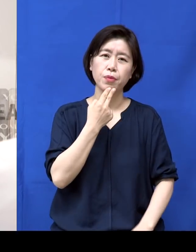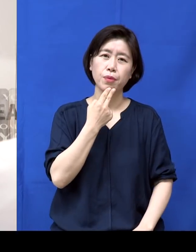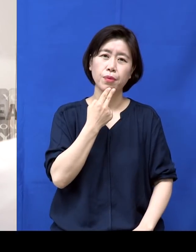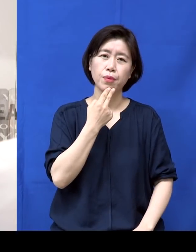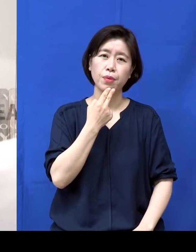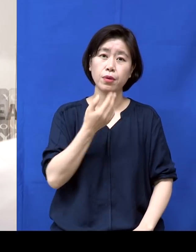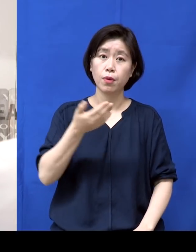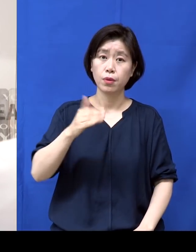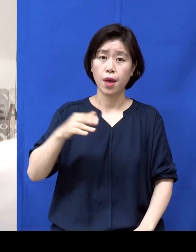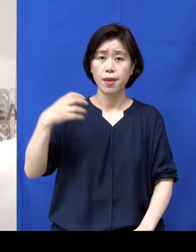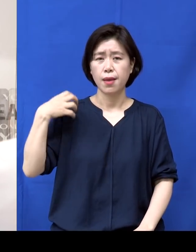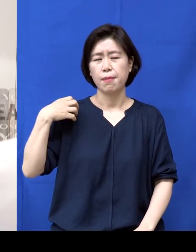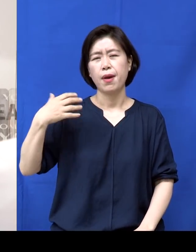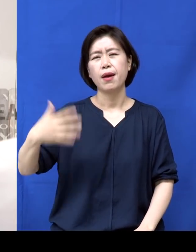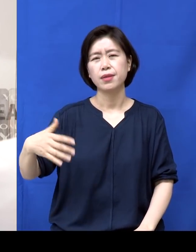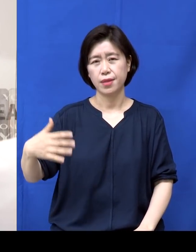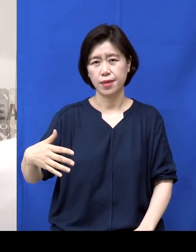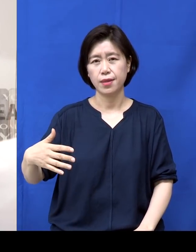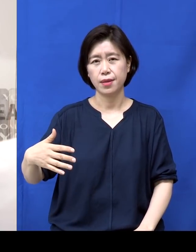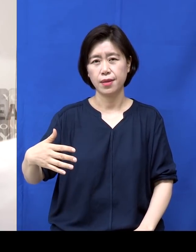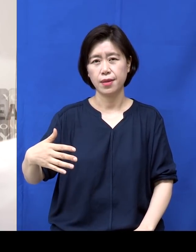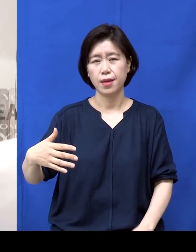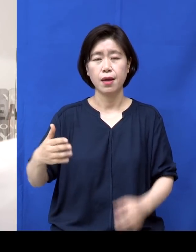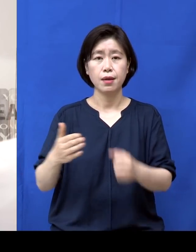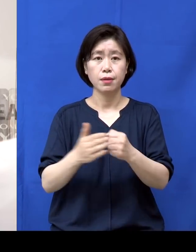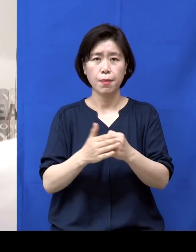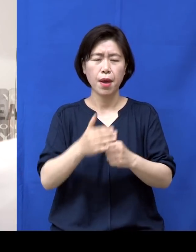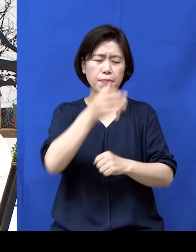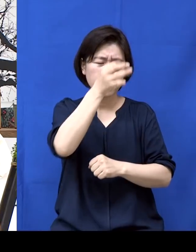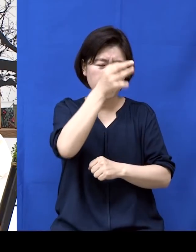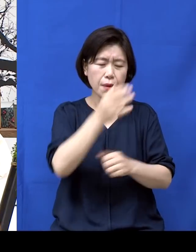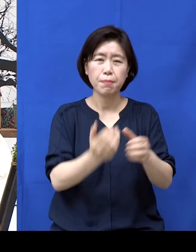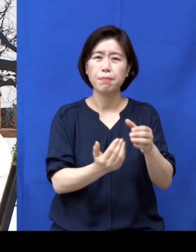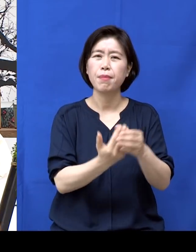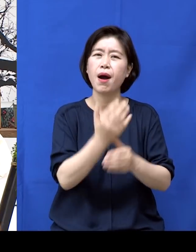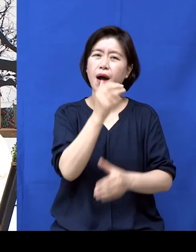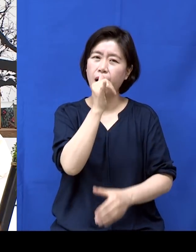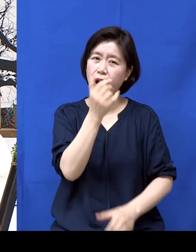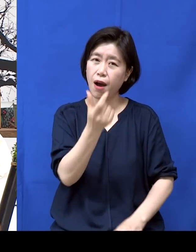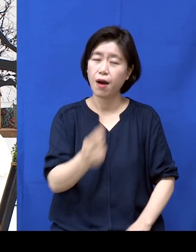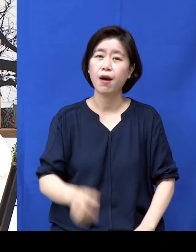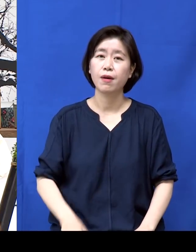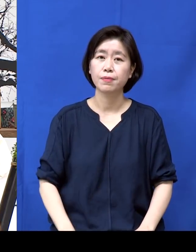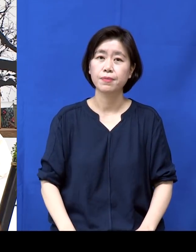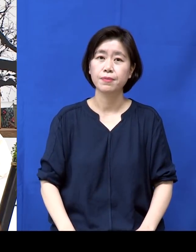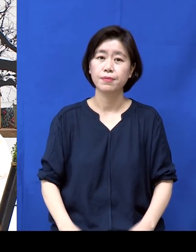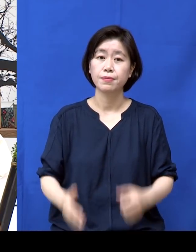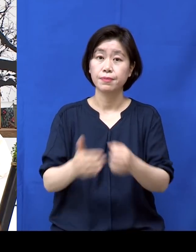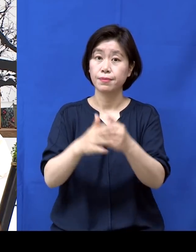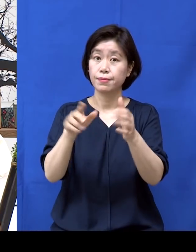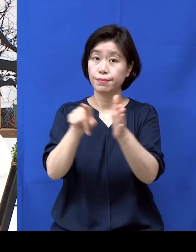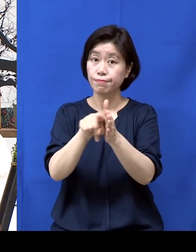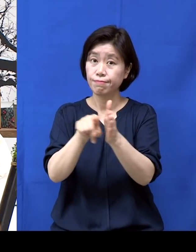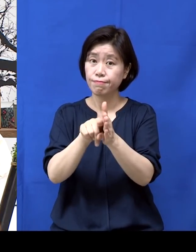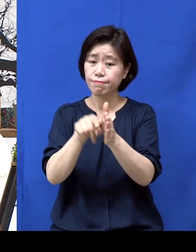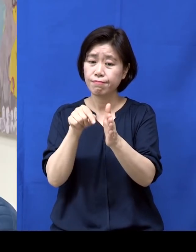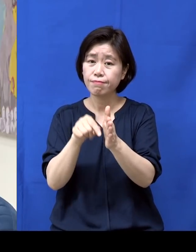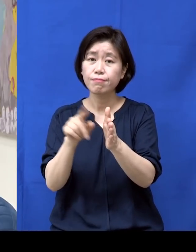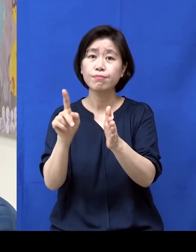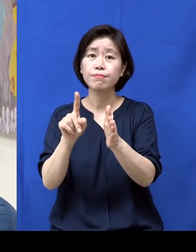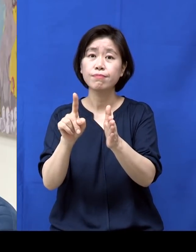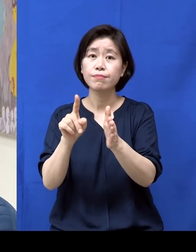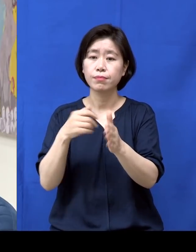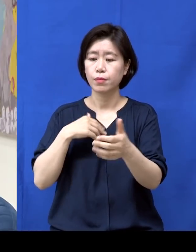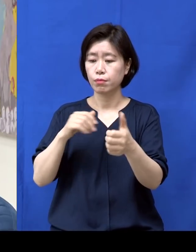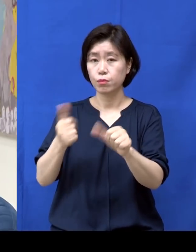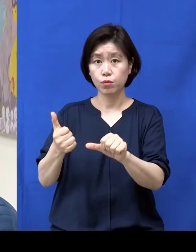게 않았기 때문에 미안해서 내가 다시 사는구나라는 생각을 하게 됐어요. 그러다 보니까 신앙이라는 게 그냥 단순히